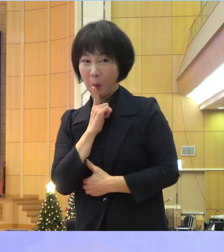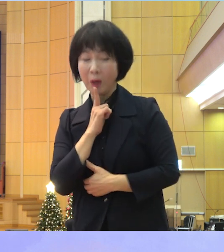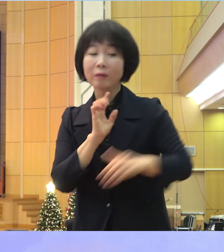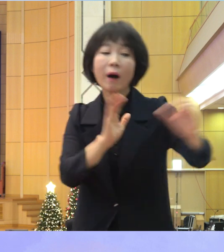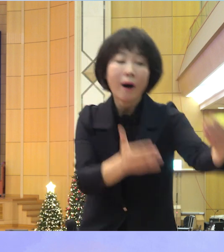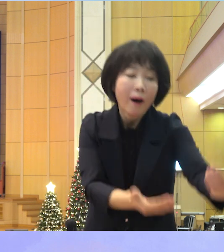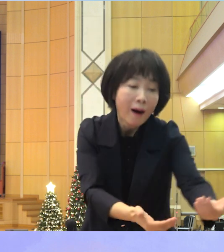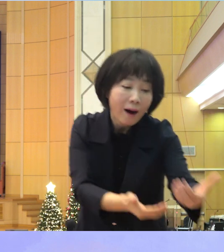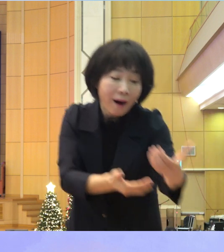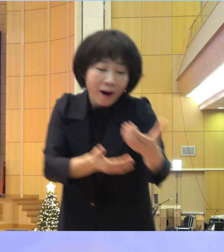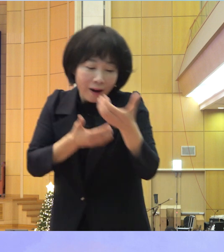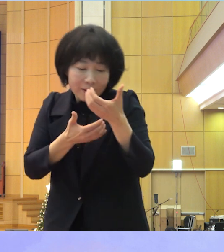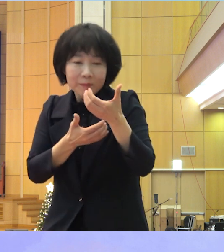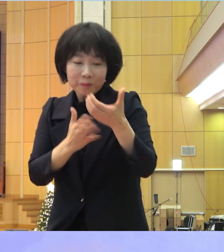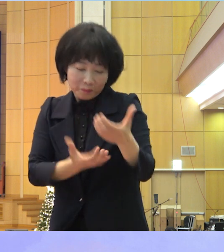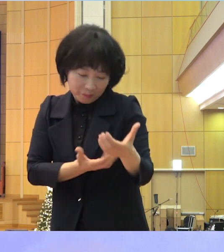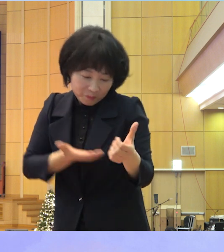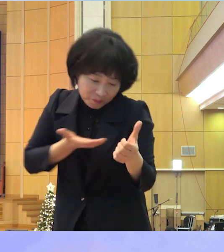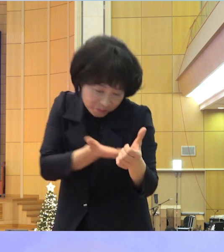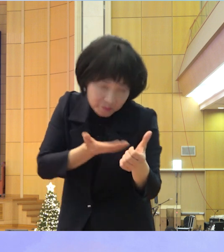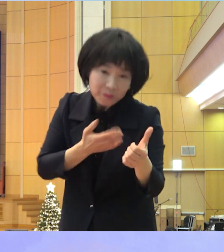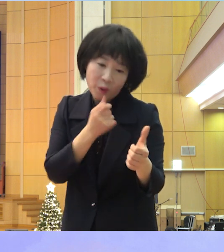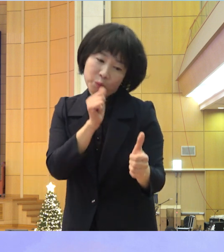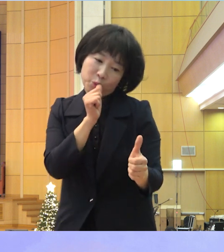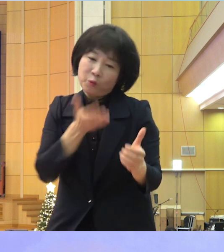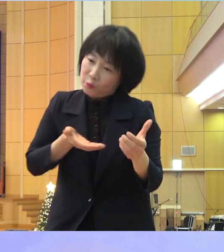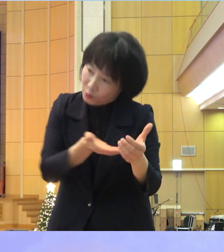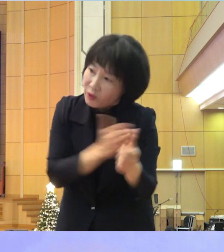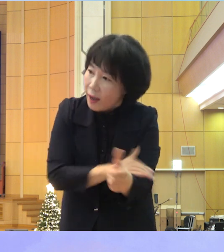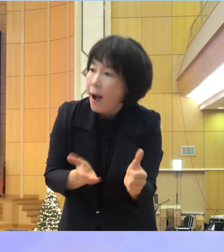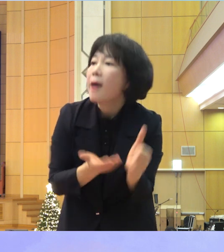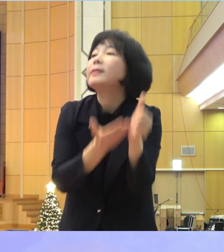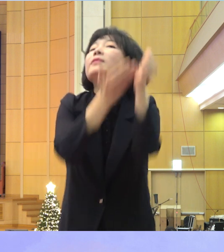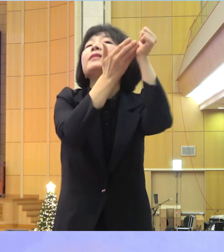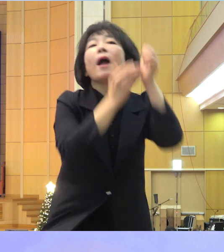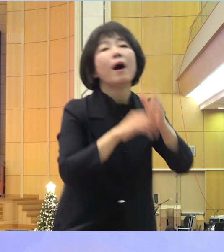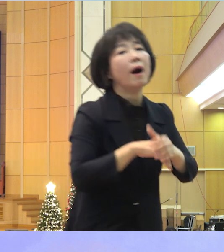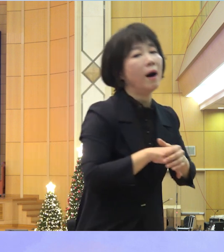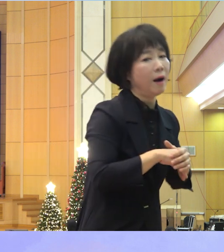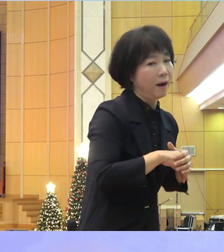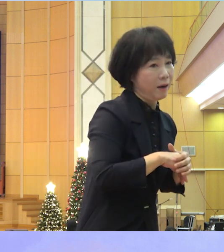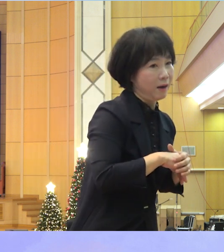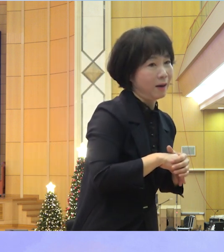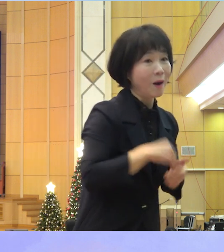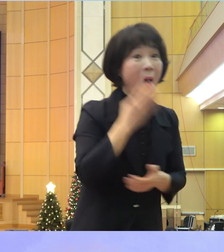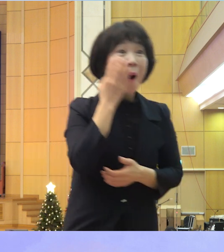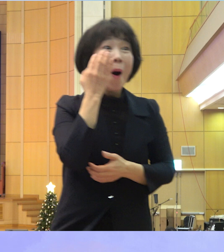어머니가, 공주는 모르지요, 모세를 젖 먹이면서, 모세야,